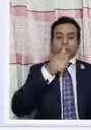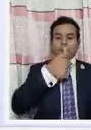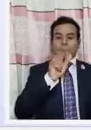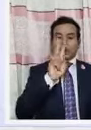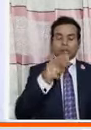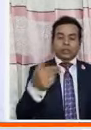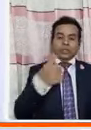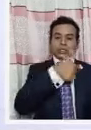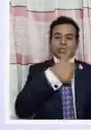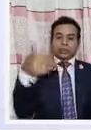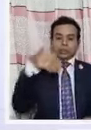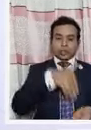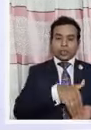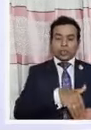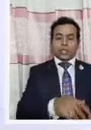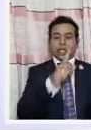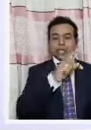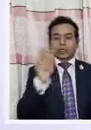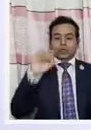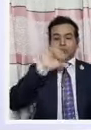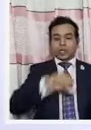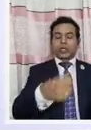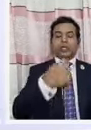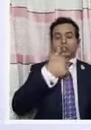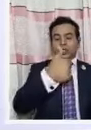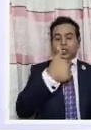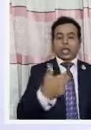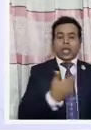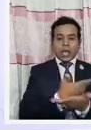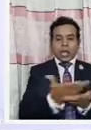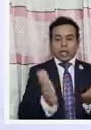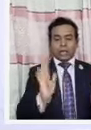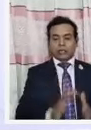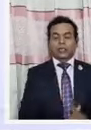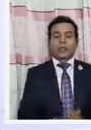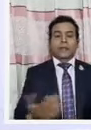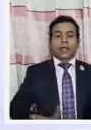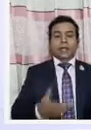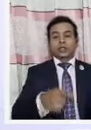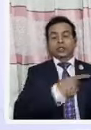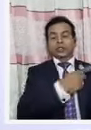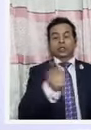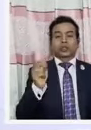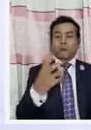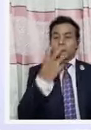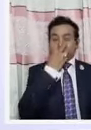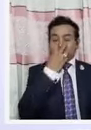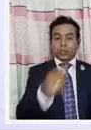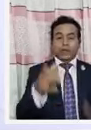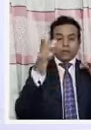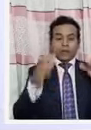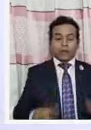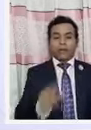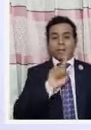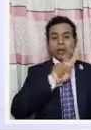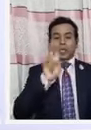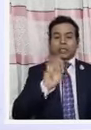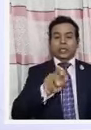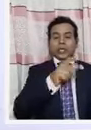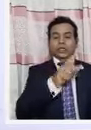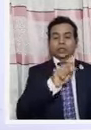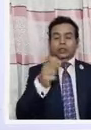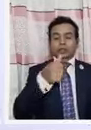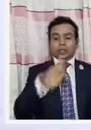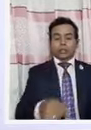সংখ্যা 662টি, রোগী ভর্তি আছে 266 জন এবং শয্যা খালি আছে 196টি। সারা